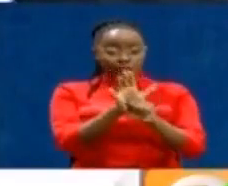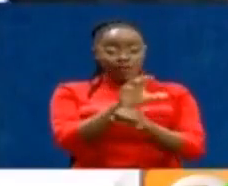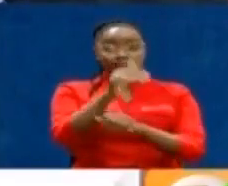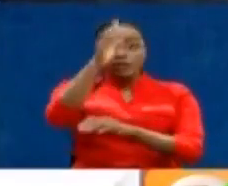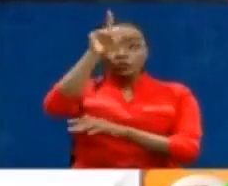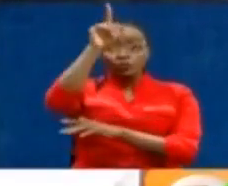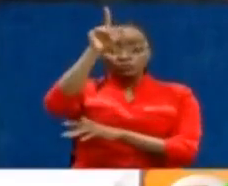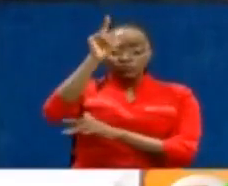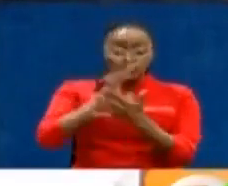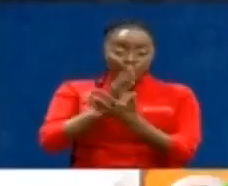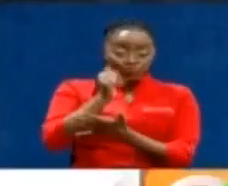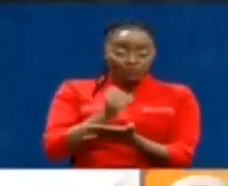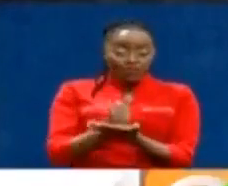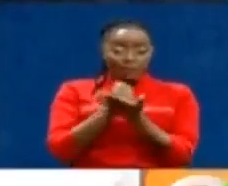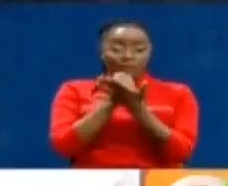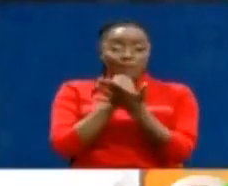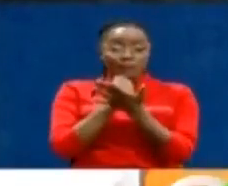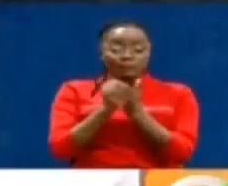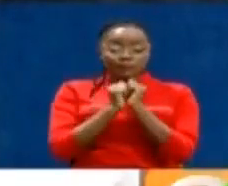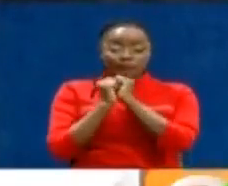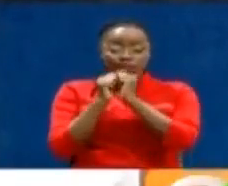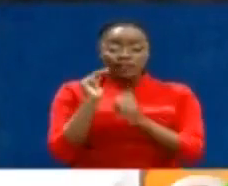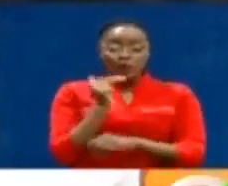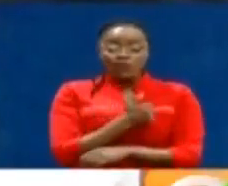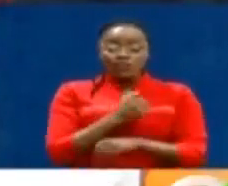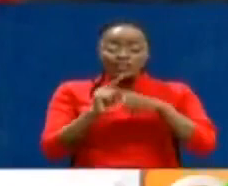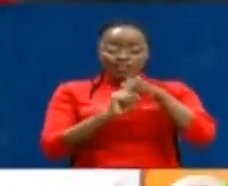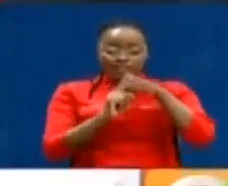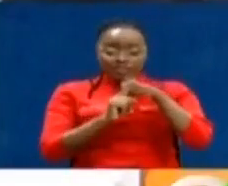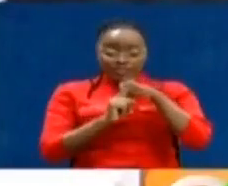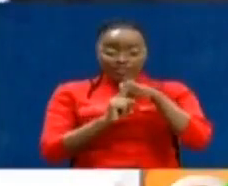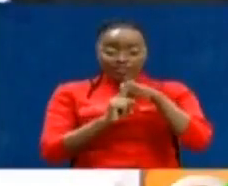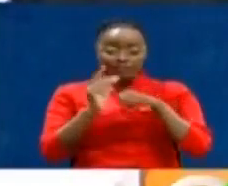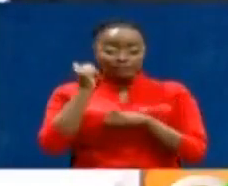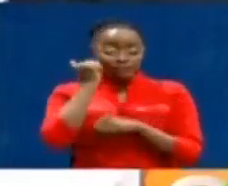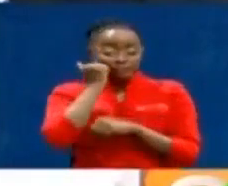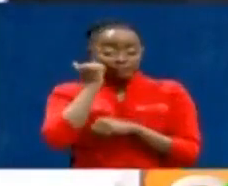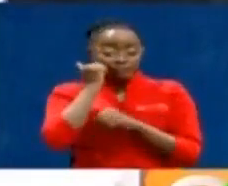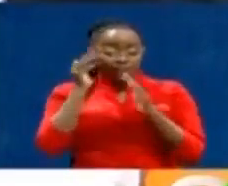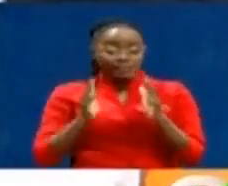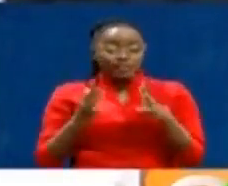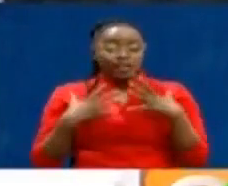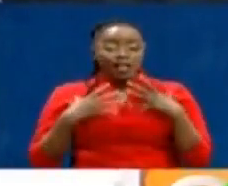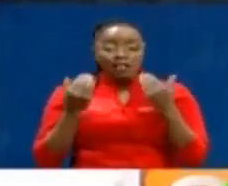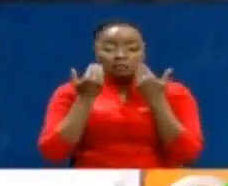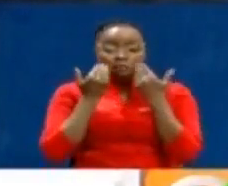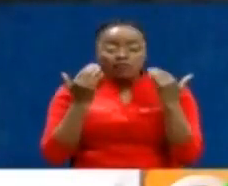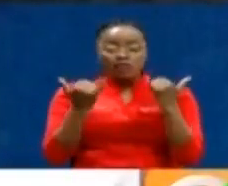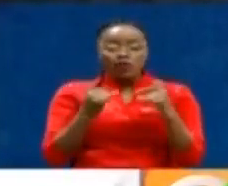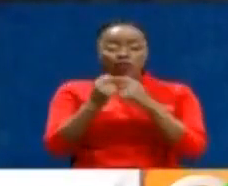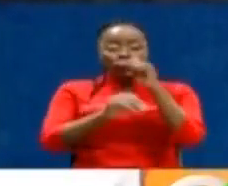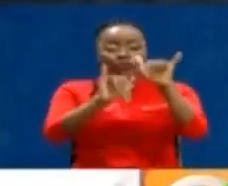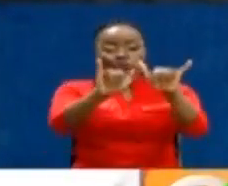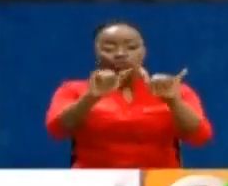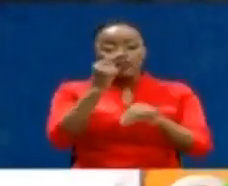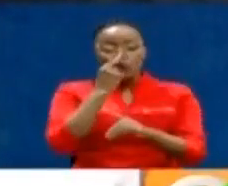na Mwenyezi Mungu akawa nasi visa vile 6 vyote, wale watu wakapona na wako